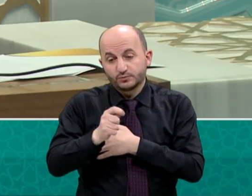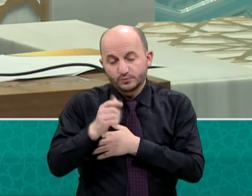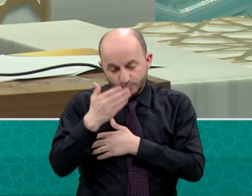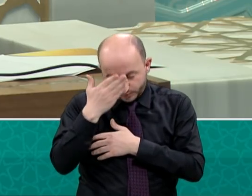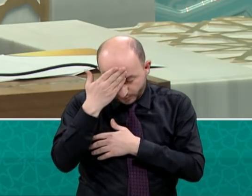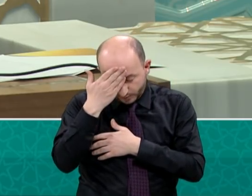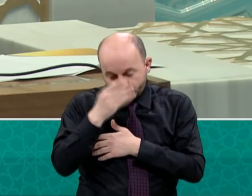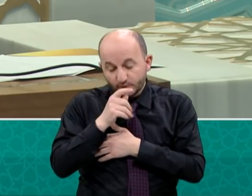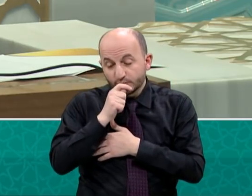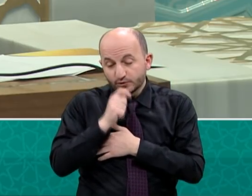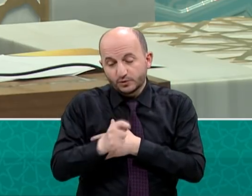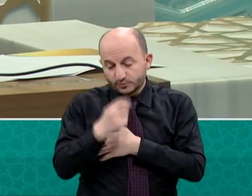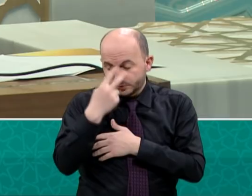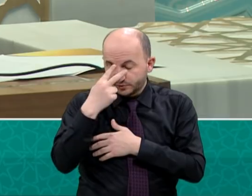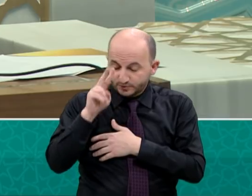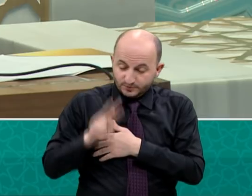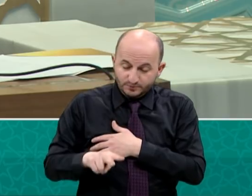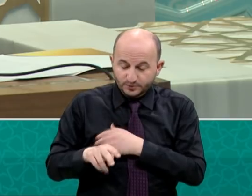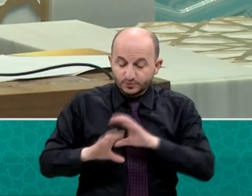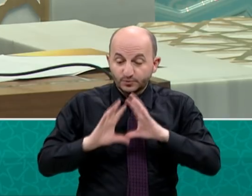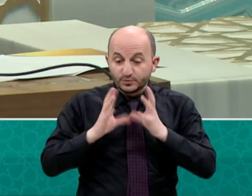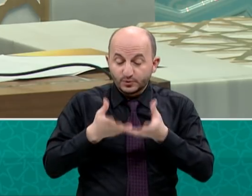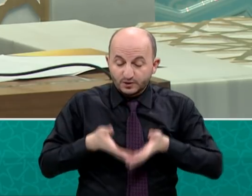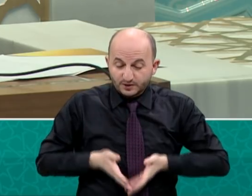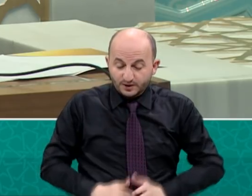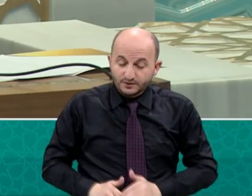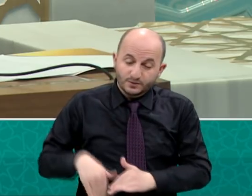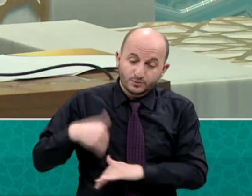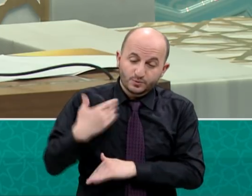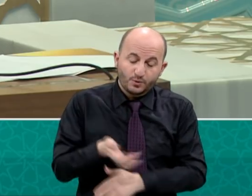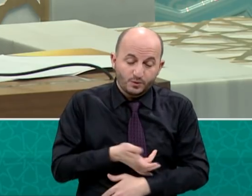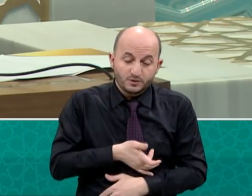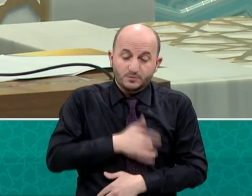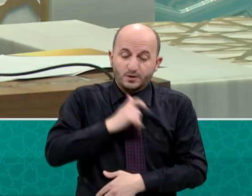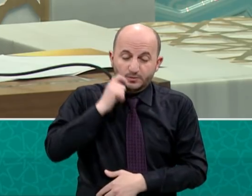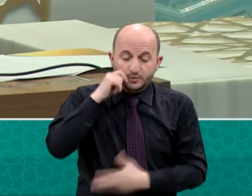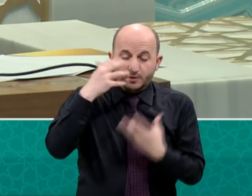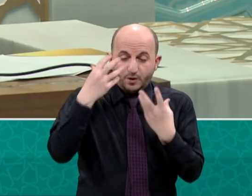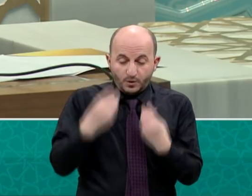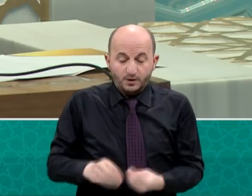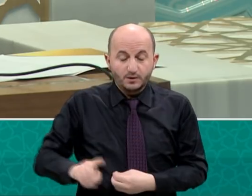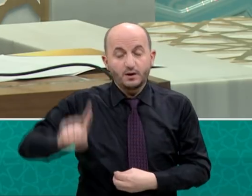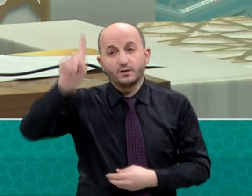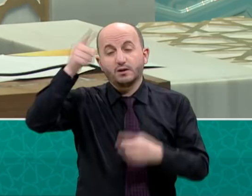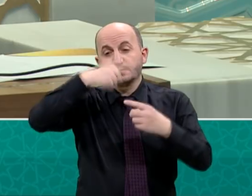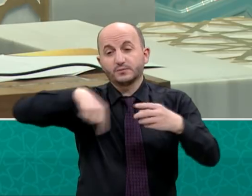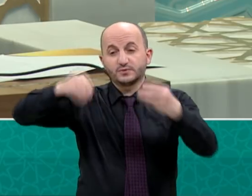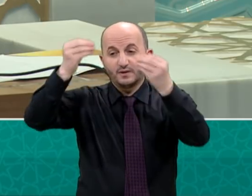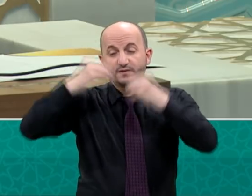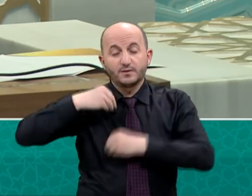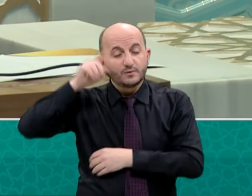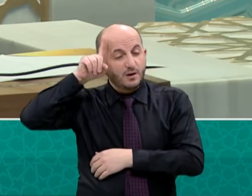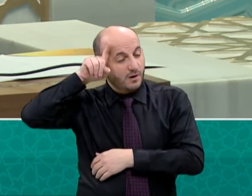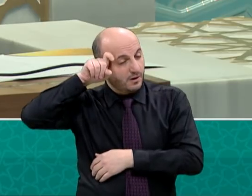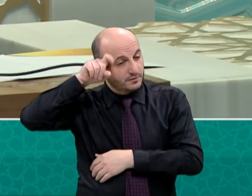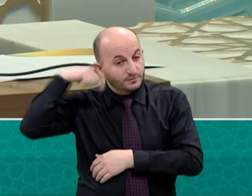misakımız ve bu dünyaya geldikten sonra da mümin olarak Allah'ın bize vermiş olduğu akıl irade